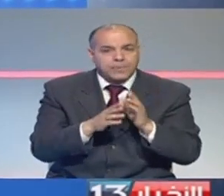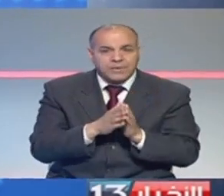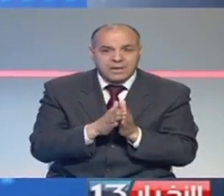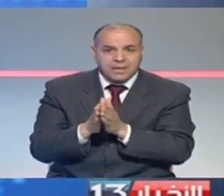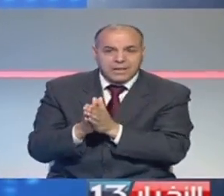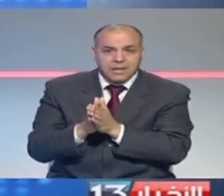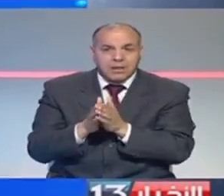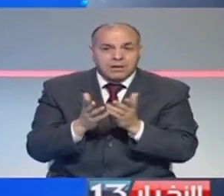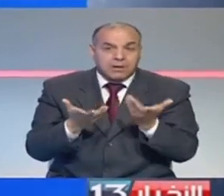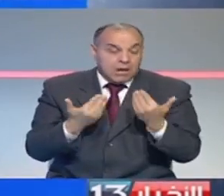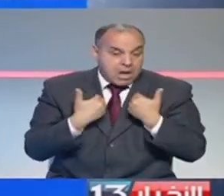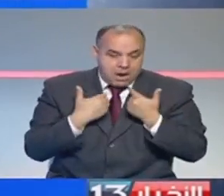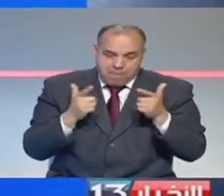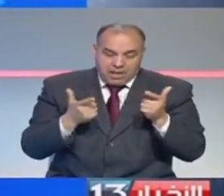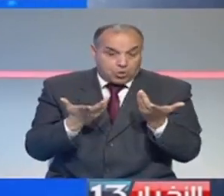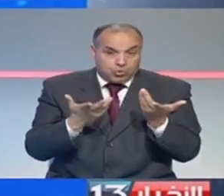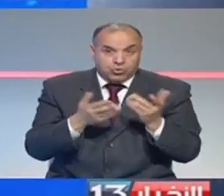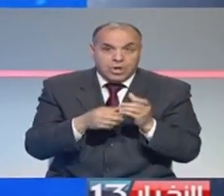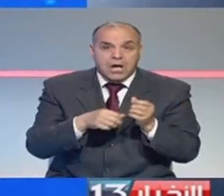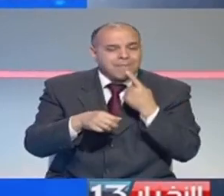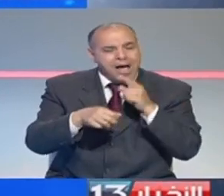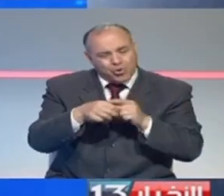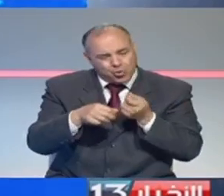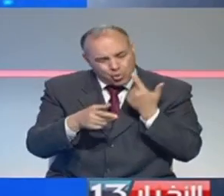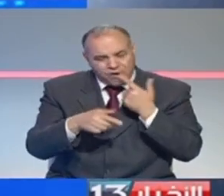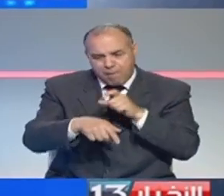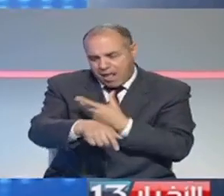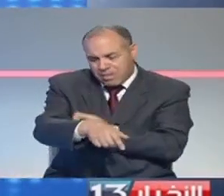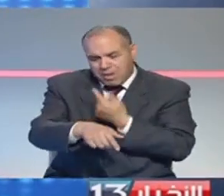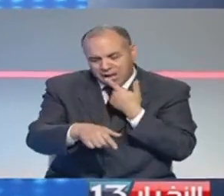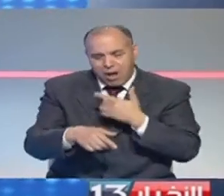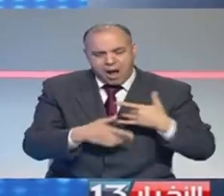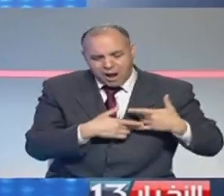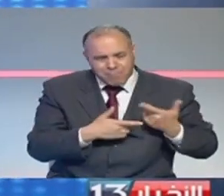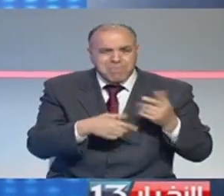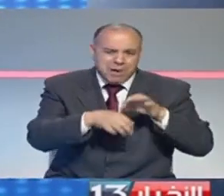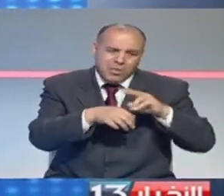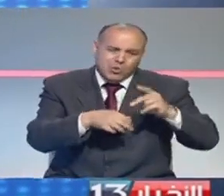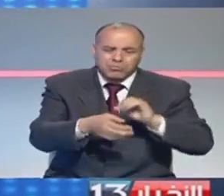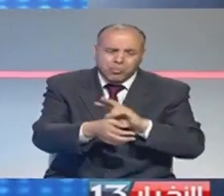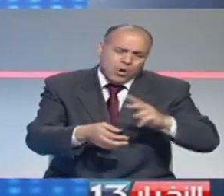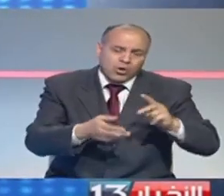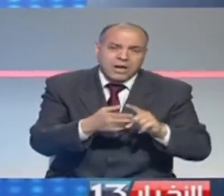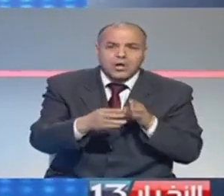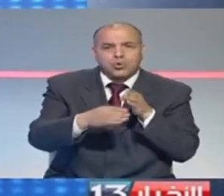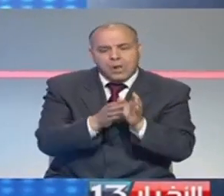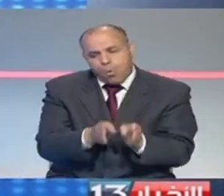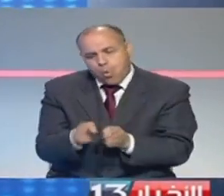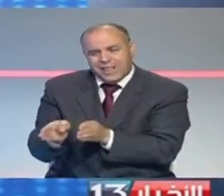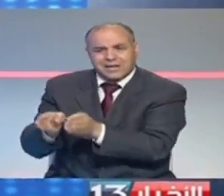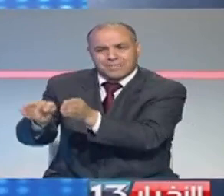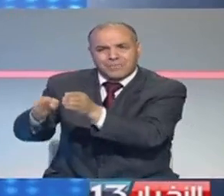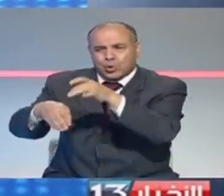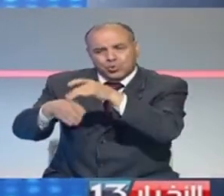مسلك غير كوفيد خاطر احنا ما عندناش كالكوفيد، عندنا السكر الطالع وعندنا الدم الطالع وعندنا القلب وعندنا الحوادث وغيره، وذاك يدخل في مسلك